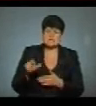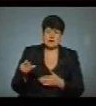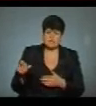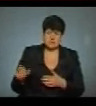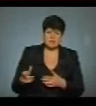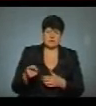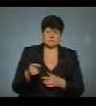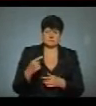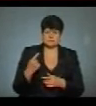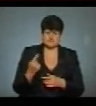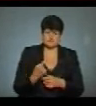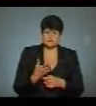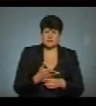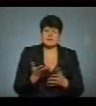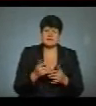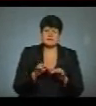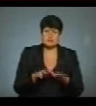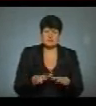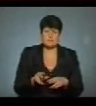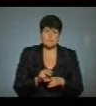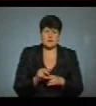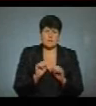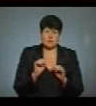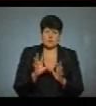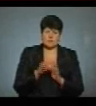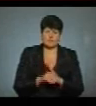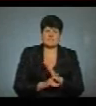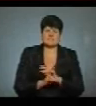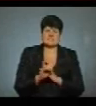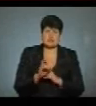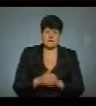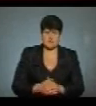конфесій Тернопільщини, які заходи профілактики можна запровадити в церквах.